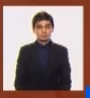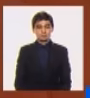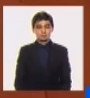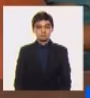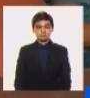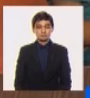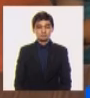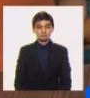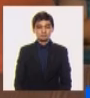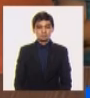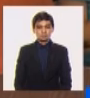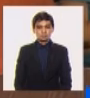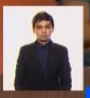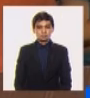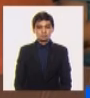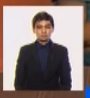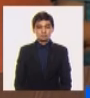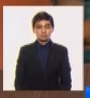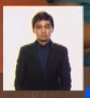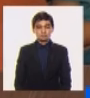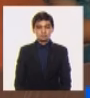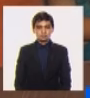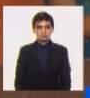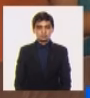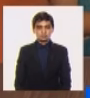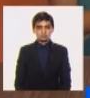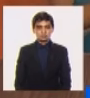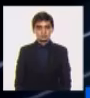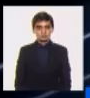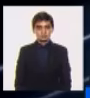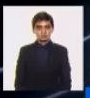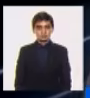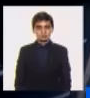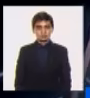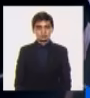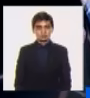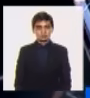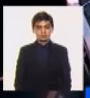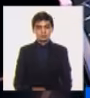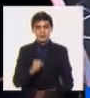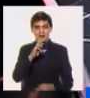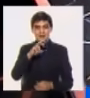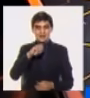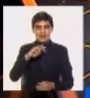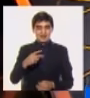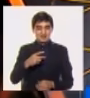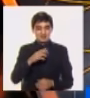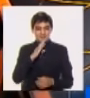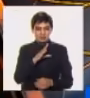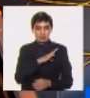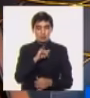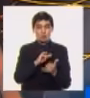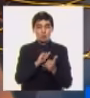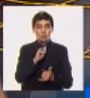нургали карабаев геннадий лукин информбюро алматы асель алкана вы из уральска